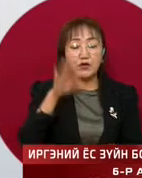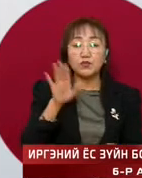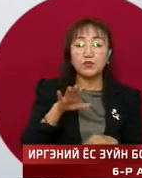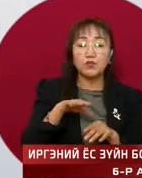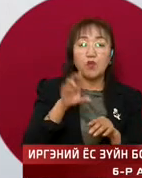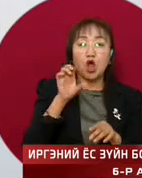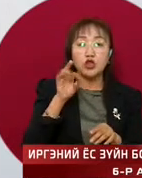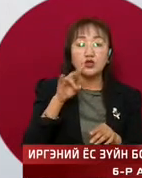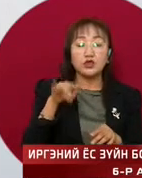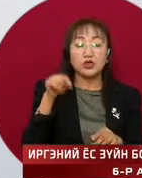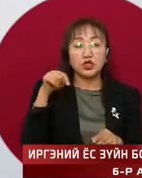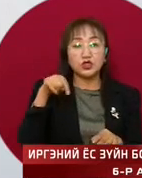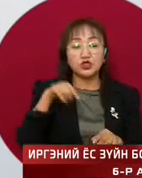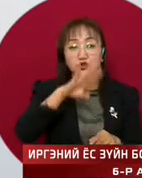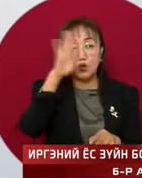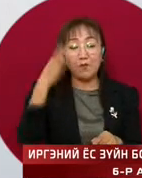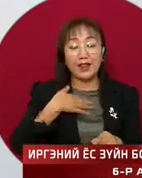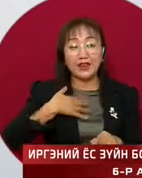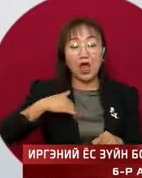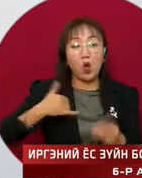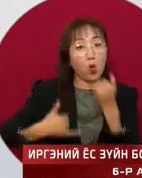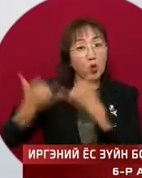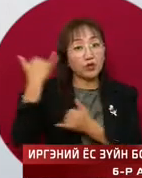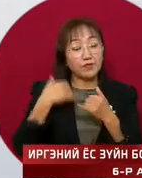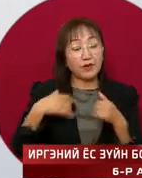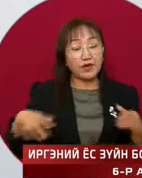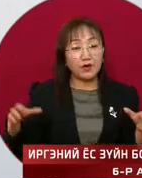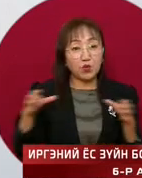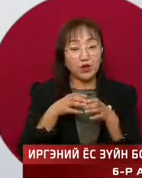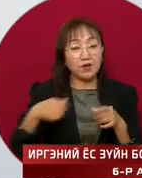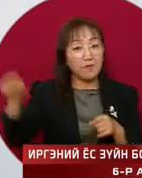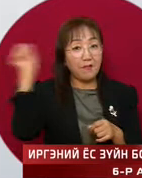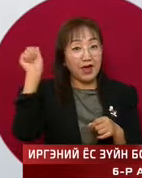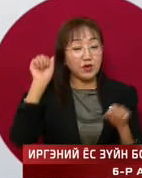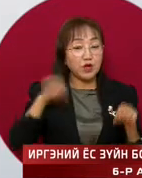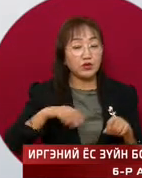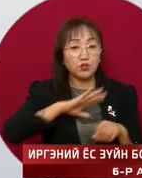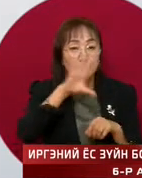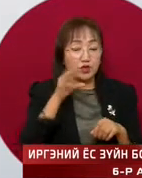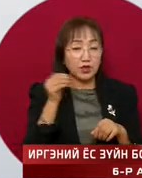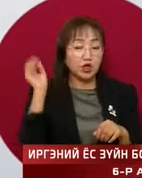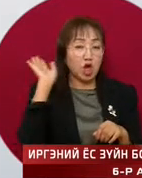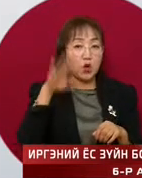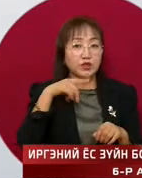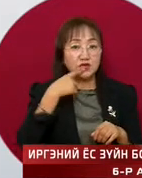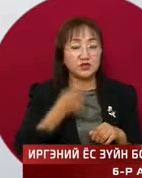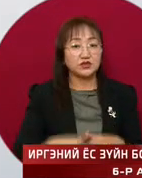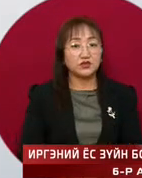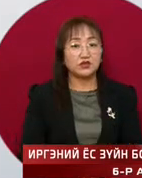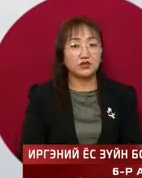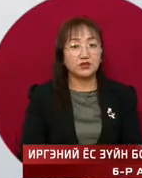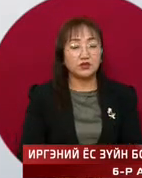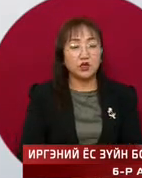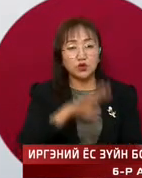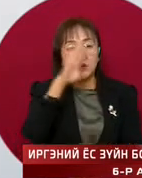"Миний охин энэ зам манай удмын ургийн баяр болно. Бүгдээрээ явна шүү" гэж хэлжээ.